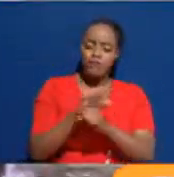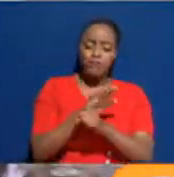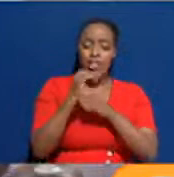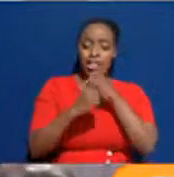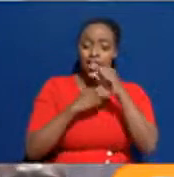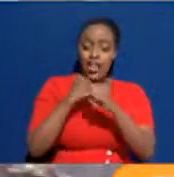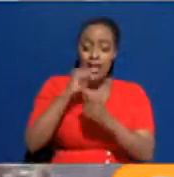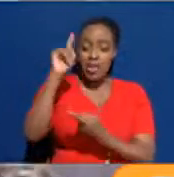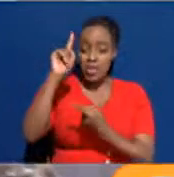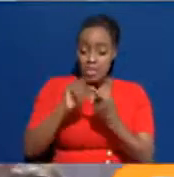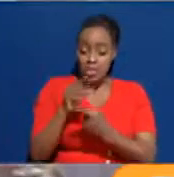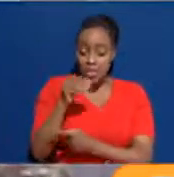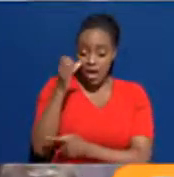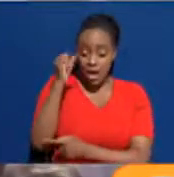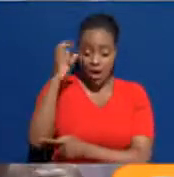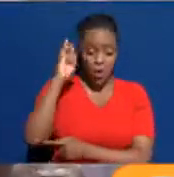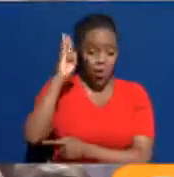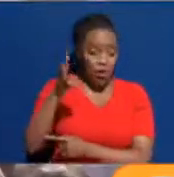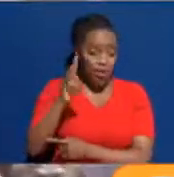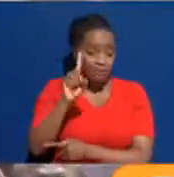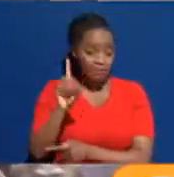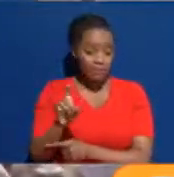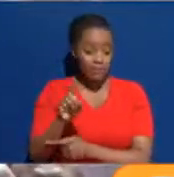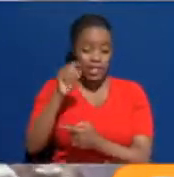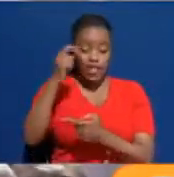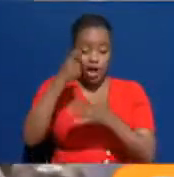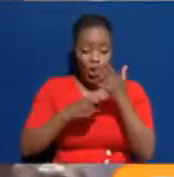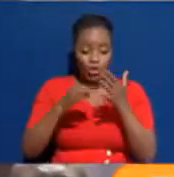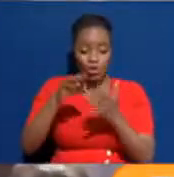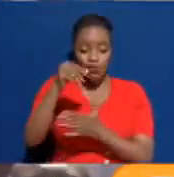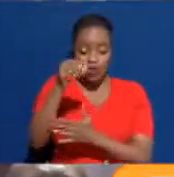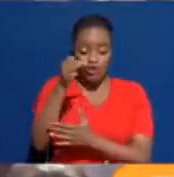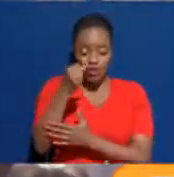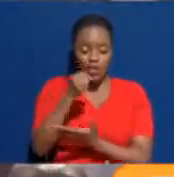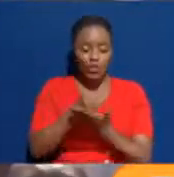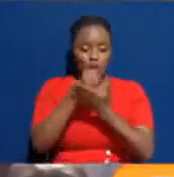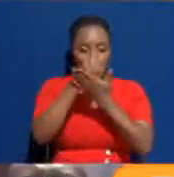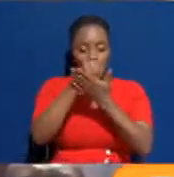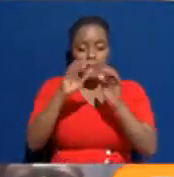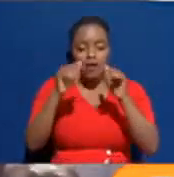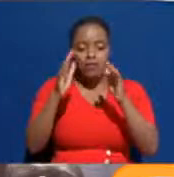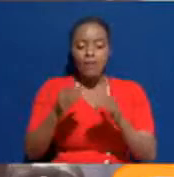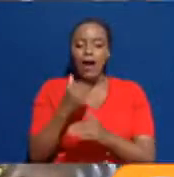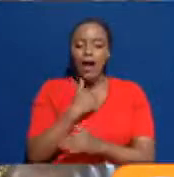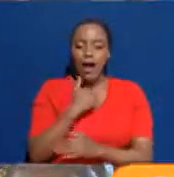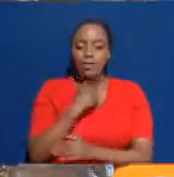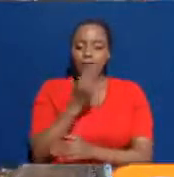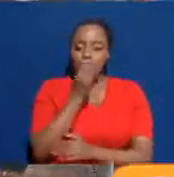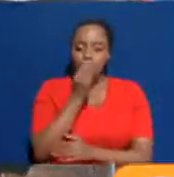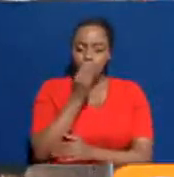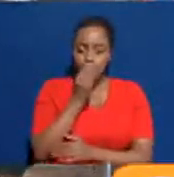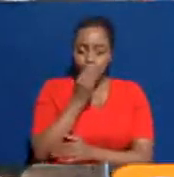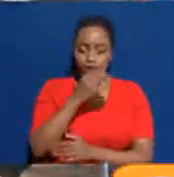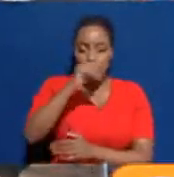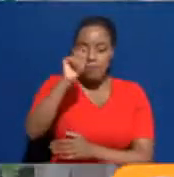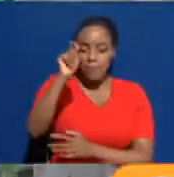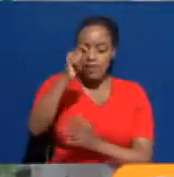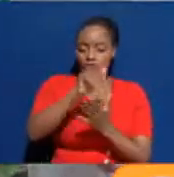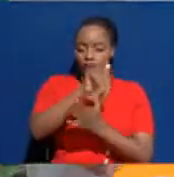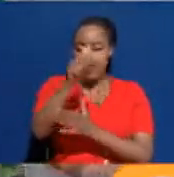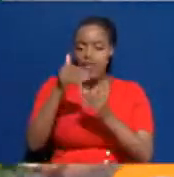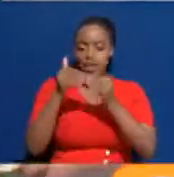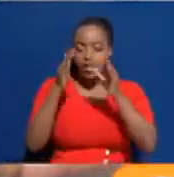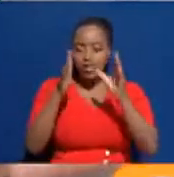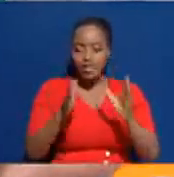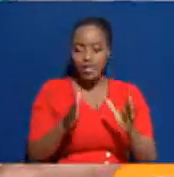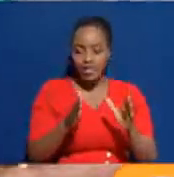unga itapungua? Bei ya unga itapungua tukisaidia wakulima wazalishe chakula jameni? Rais pamoja na viongozi wengine wakuu